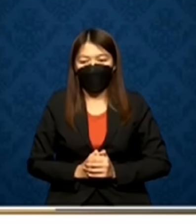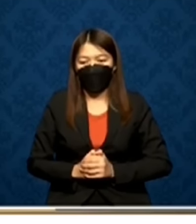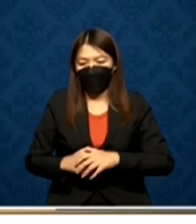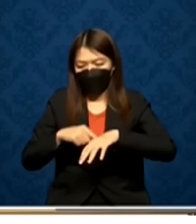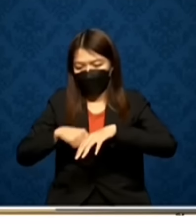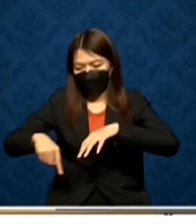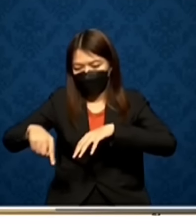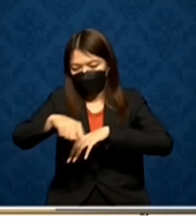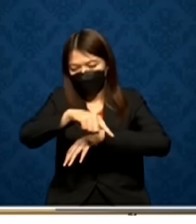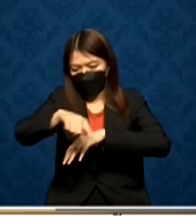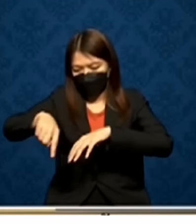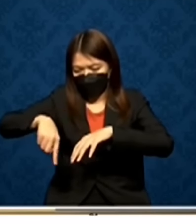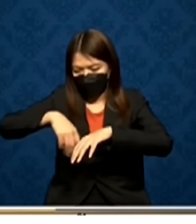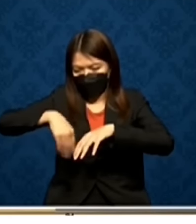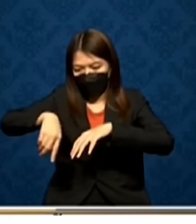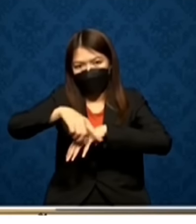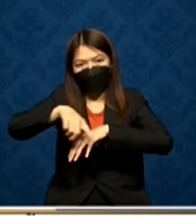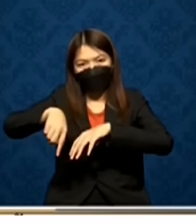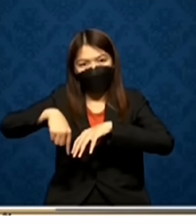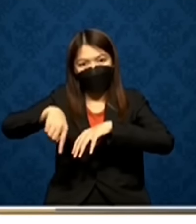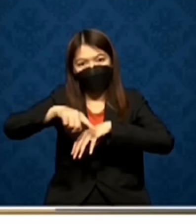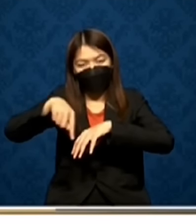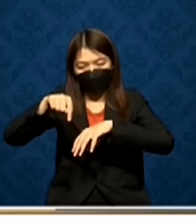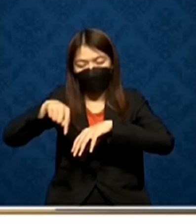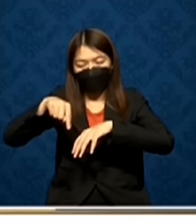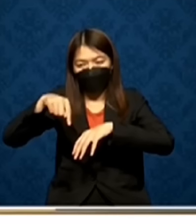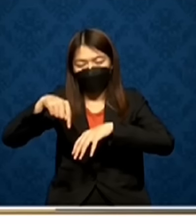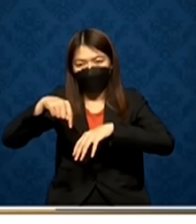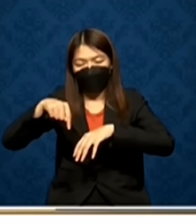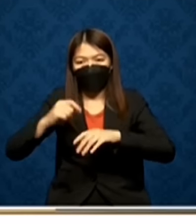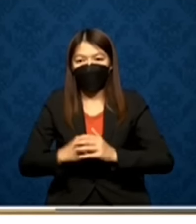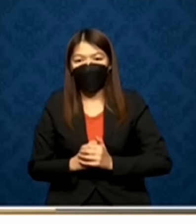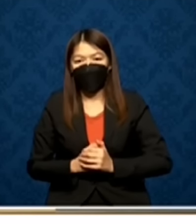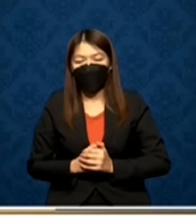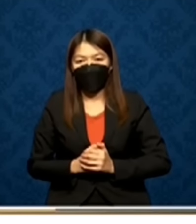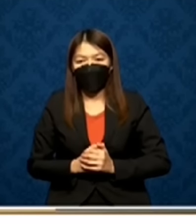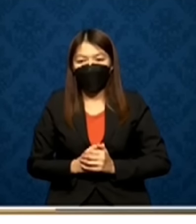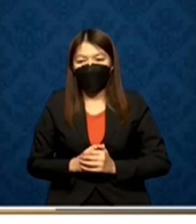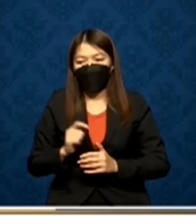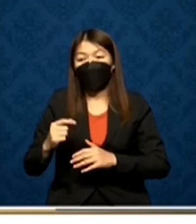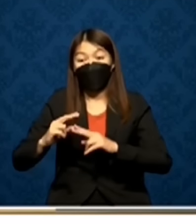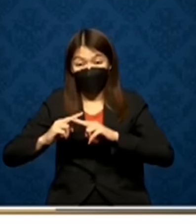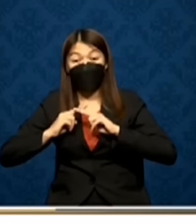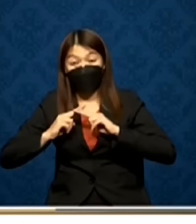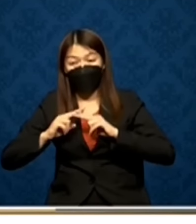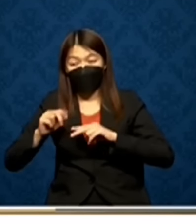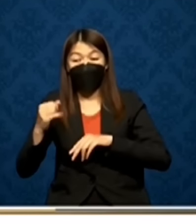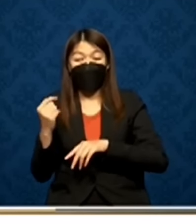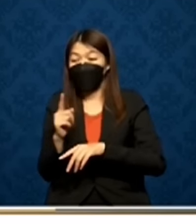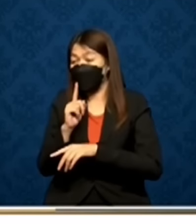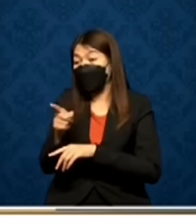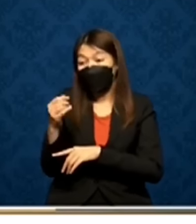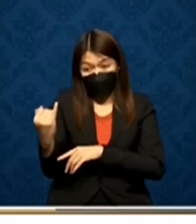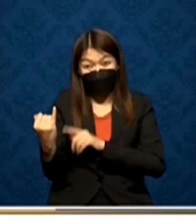ณนี่คือคำสั่งของศาลฎีกาที่จำเลยหรือเอกชนเนี่ย